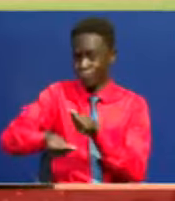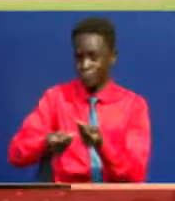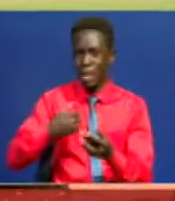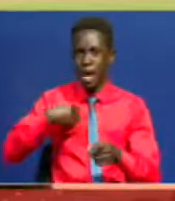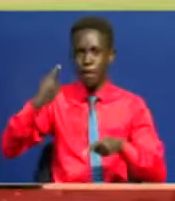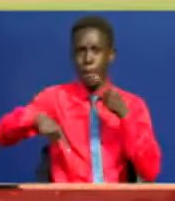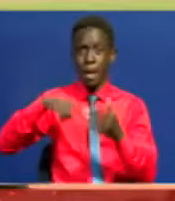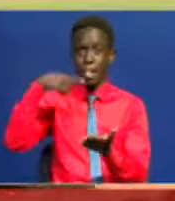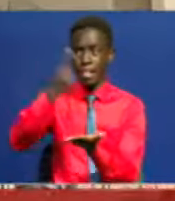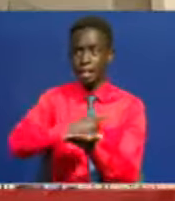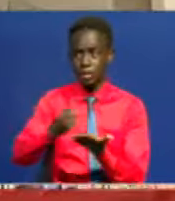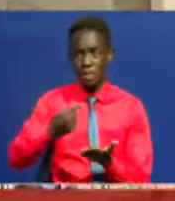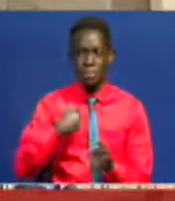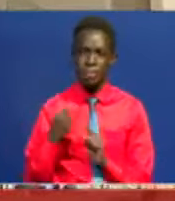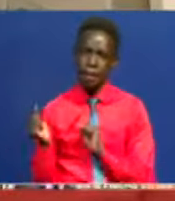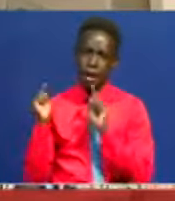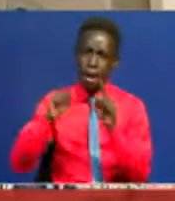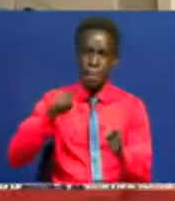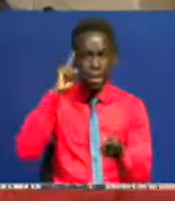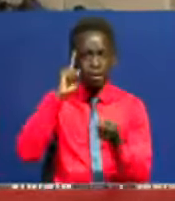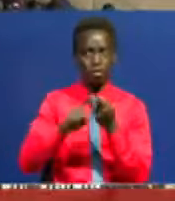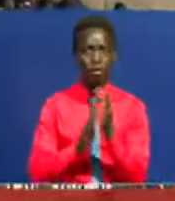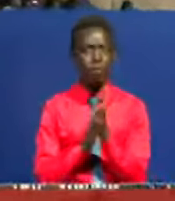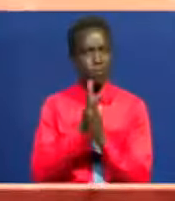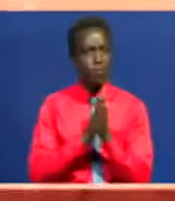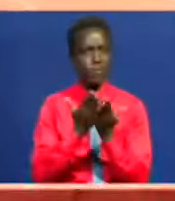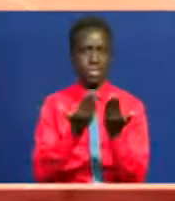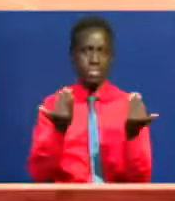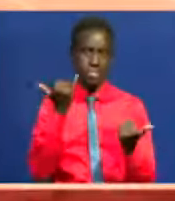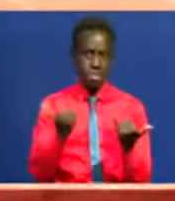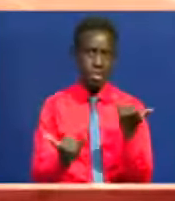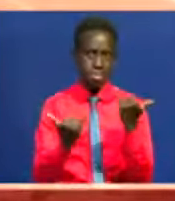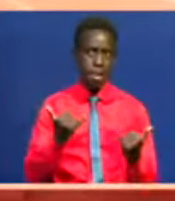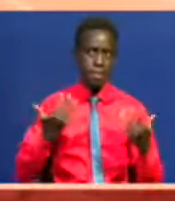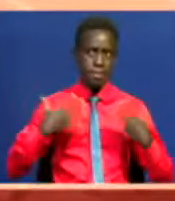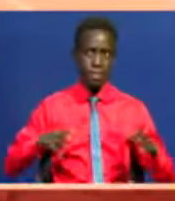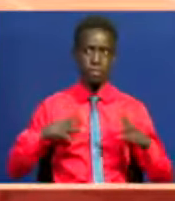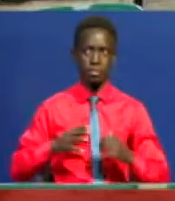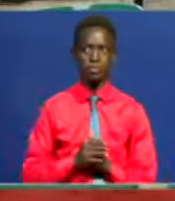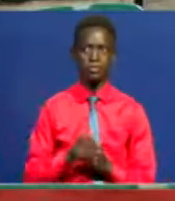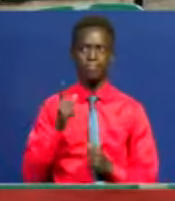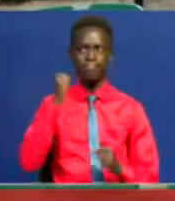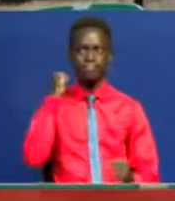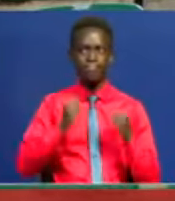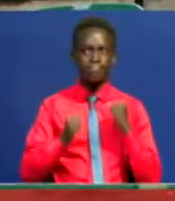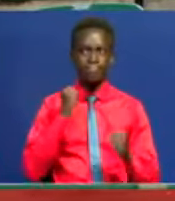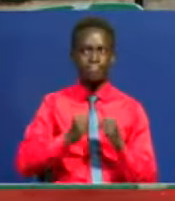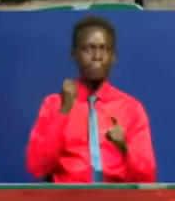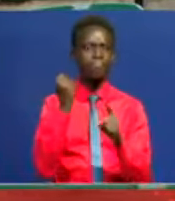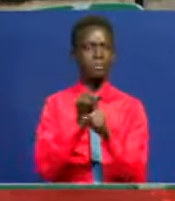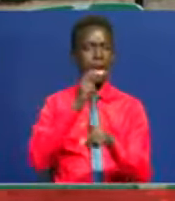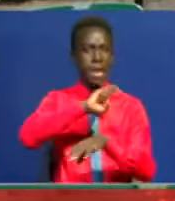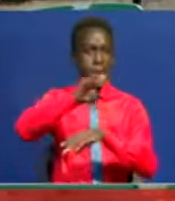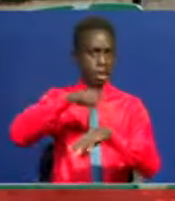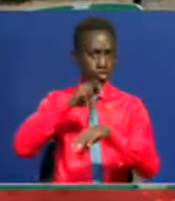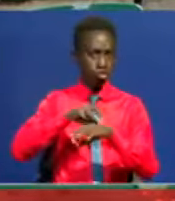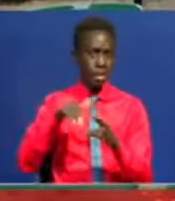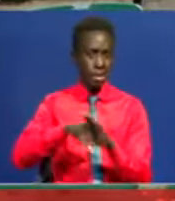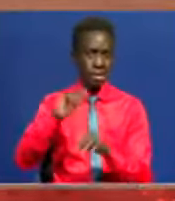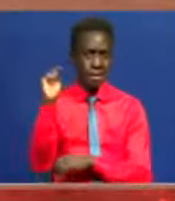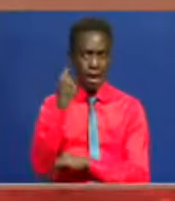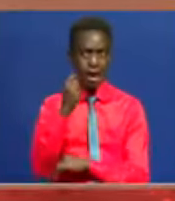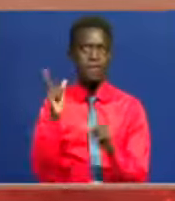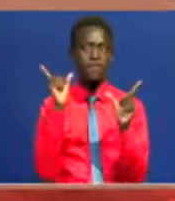hapa to motivate the young ones. Mashindano hayo ya siku mbili ambayo yaliwavutia wanariadha kutoka kote humu nchini yatakamilika